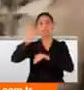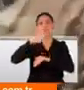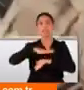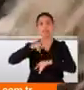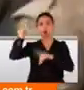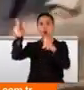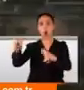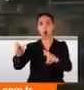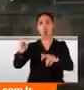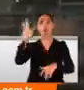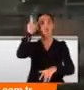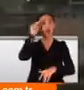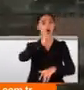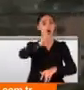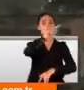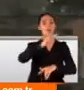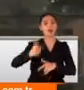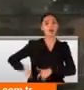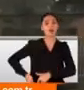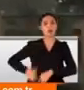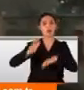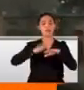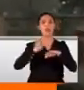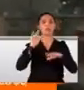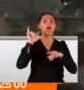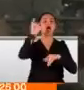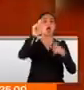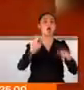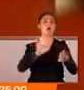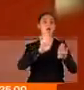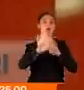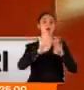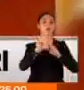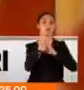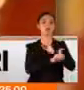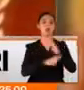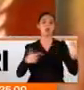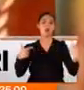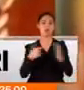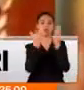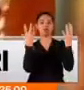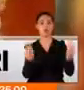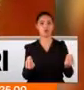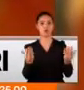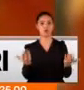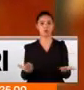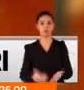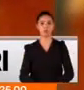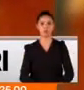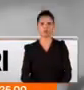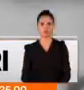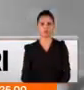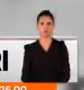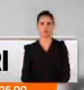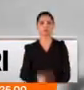çıkışında, Amerikalıları ise güvenliğini sağladıkları havalimanı kapısında buldu. The Taliban regime is coming to an